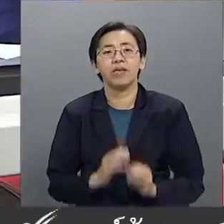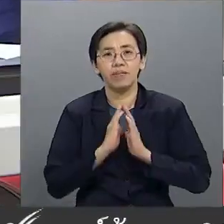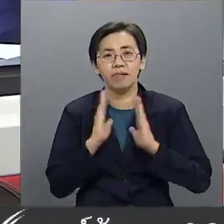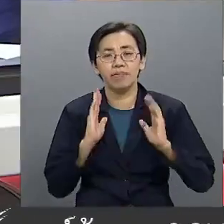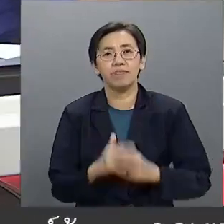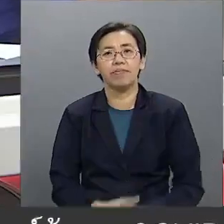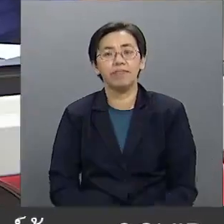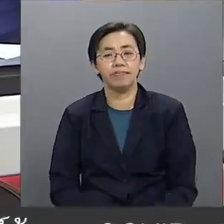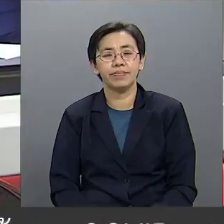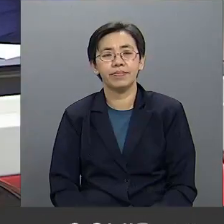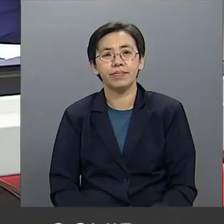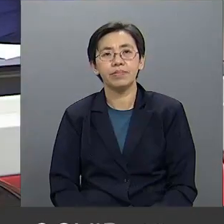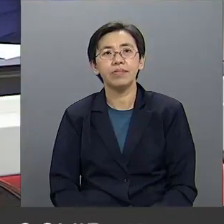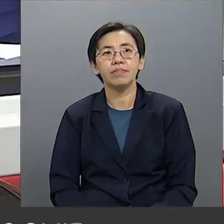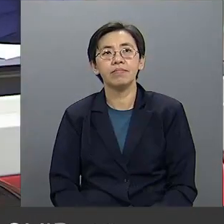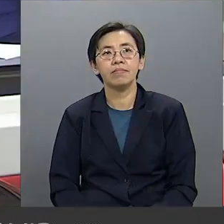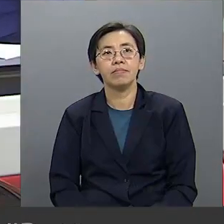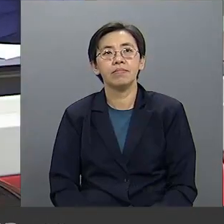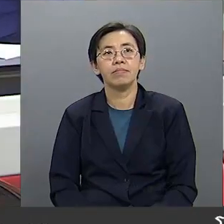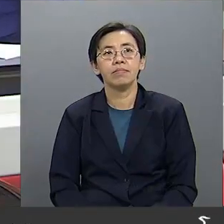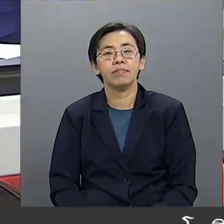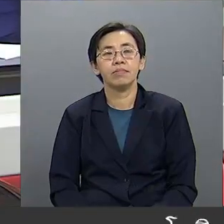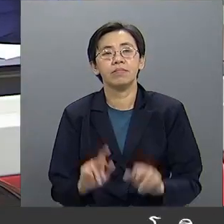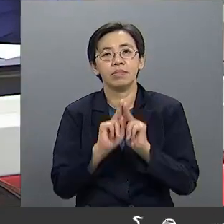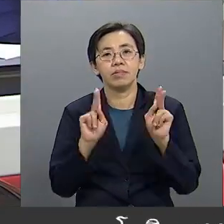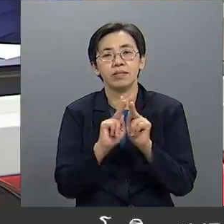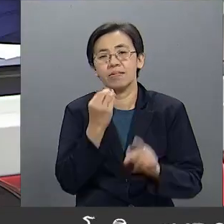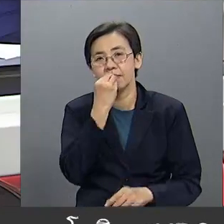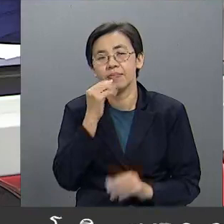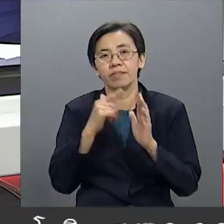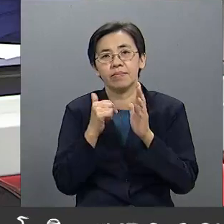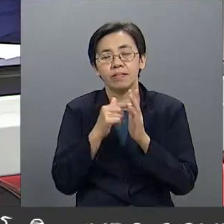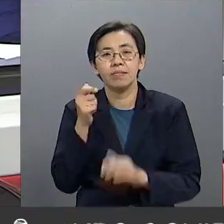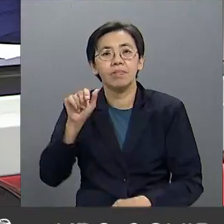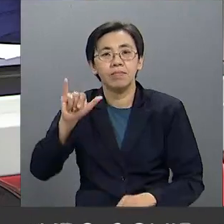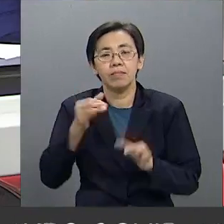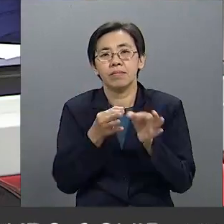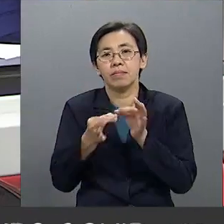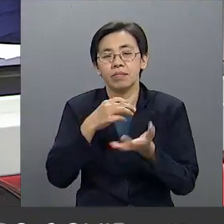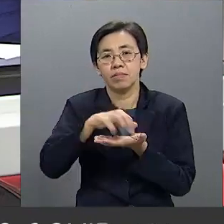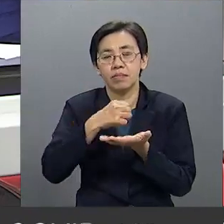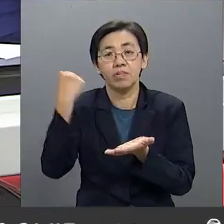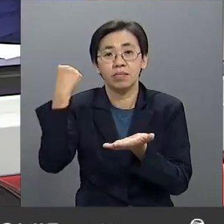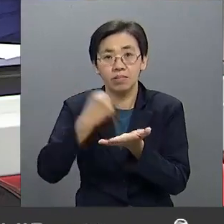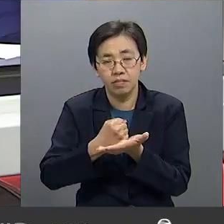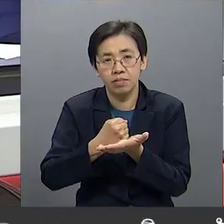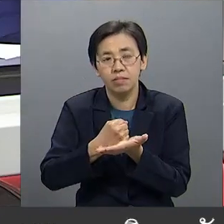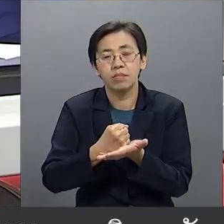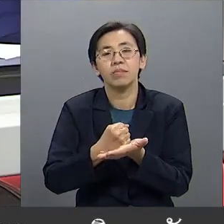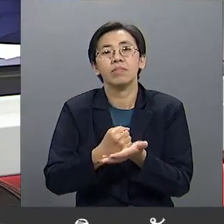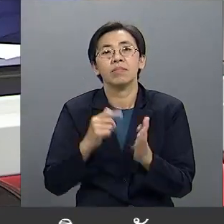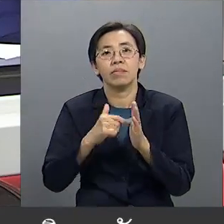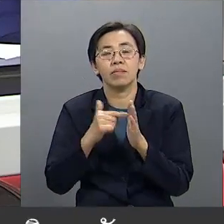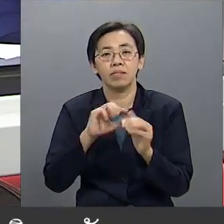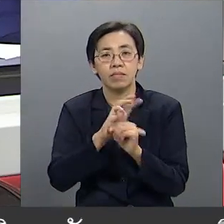มีคําชี้แจงของคณะกรรมการอาหารและยานะครับชี้แจงแนวทางการขึ้นทะเบียนวัคซีนโควิด -19 จะต้องคํานึงถึงคุณภ